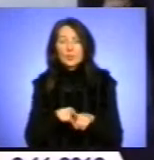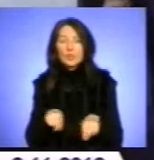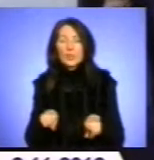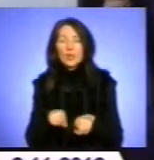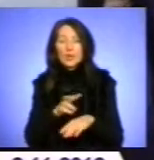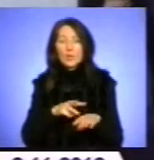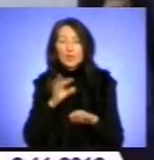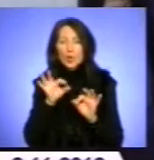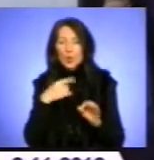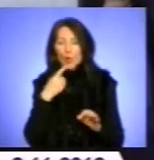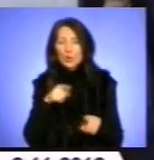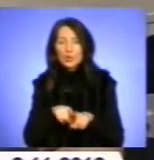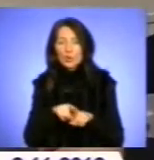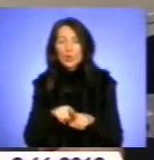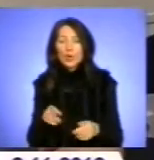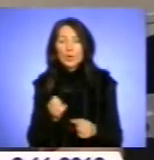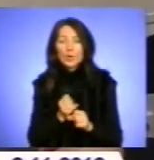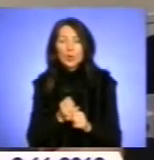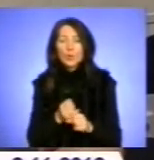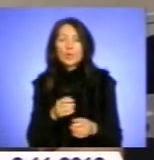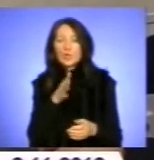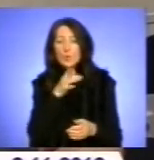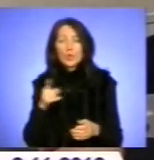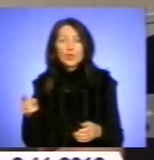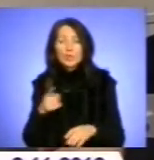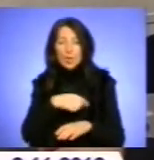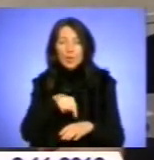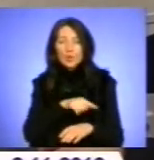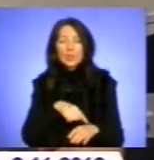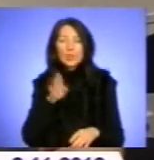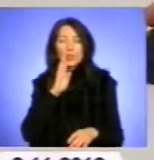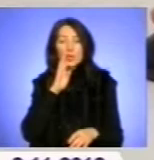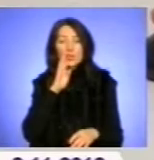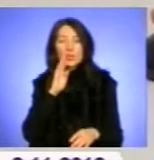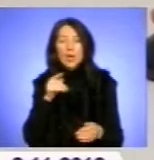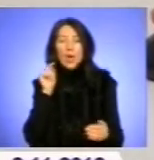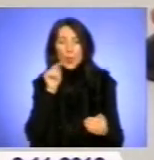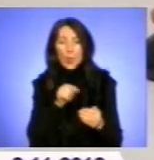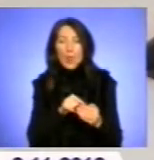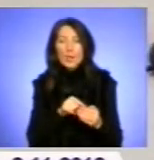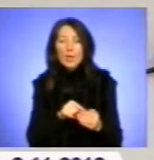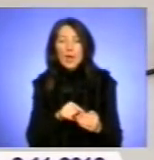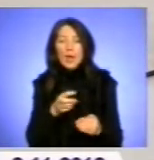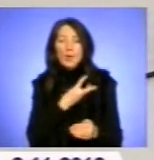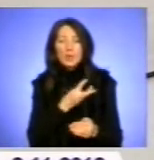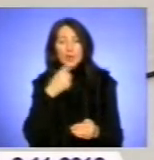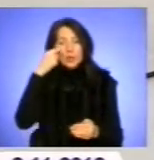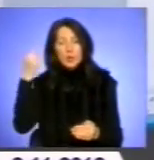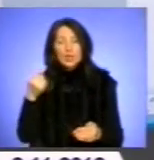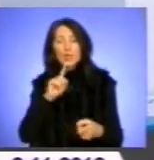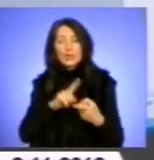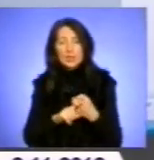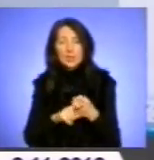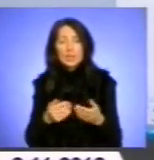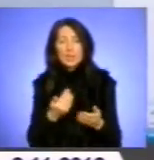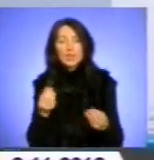– справа однієї години. Не виключено, що потерпіла психологічно і емоційно потрапила у залежність від шахраїв. Аби цього не сталося,